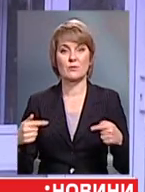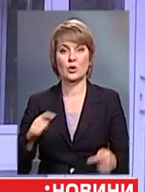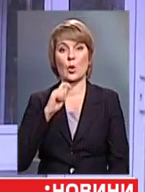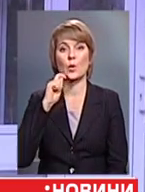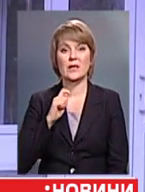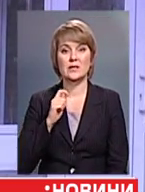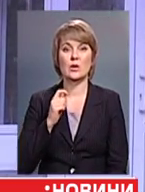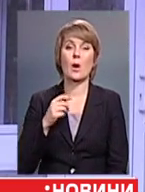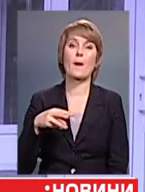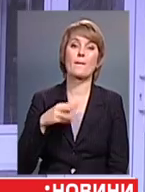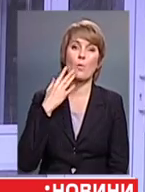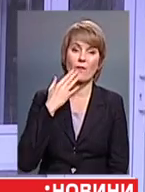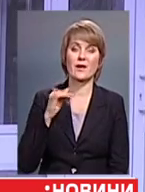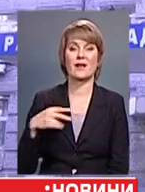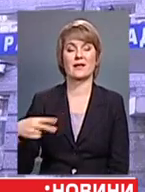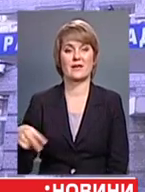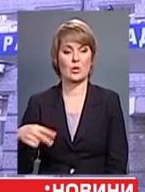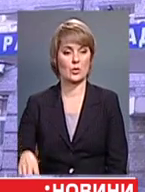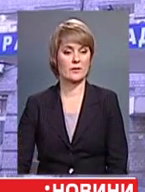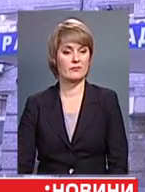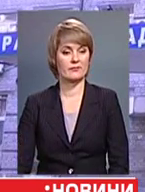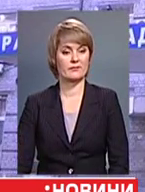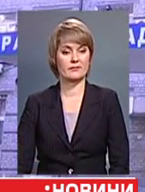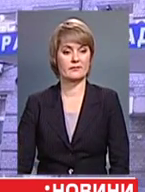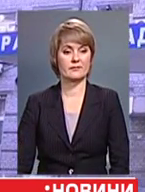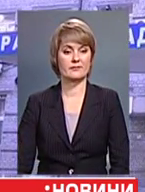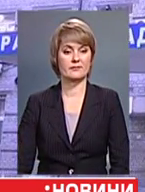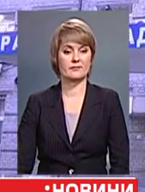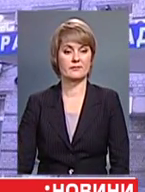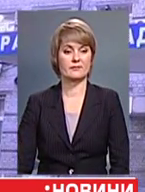мови та літератури. Юлія Михайлова, Євген Павленко, Олександр Шалдибін. Новини на Першому.